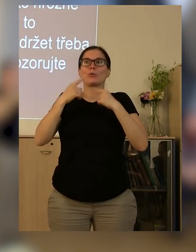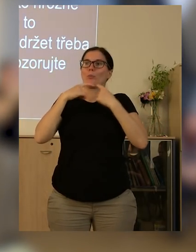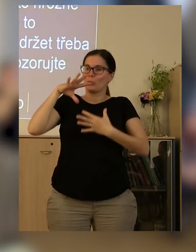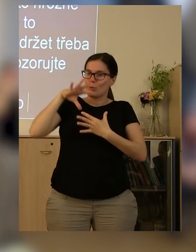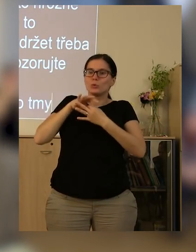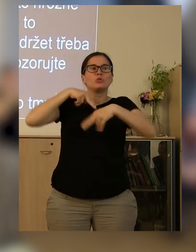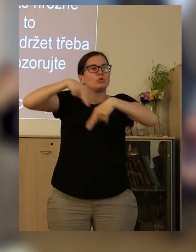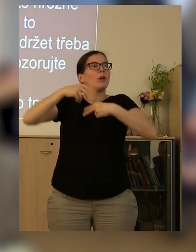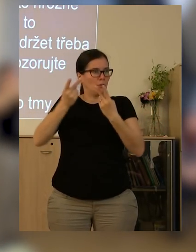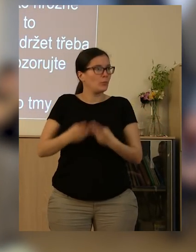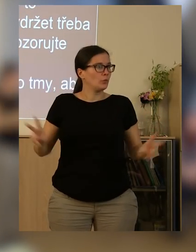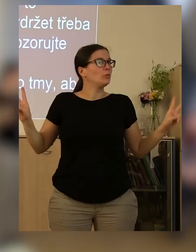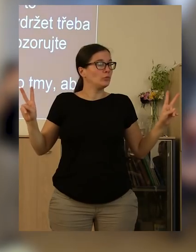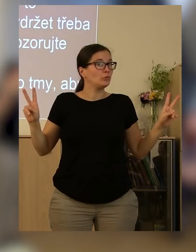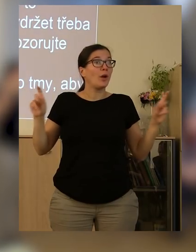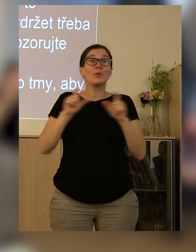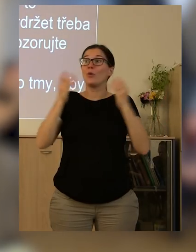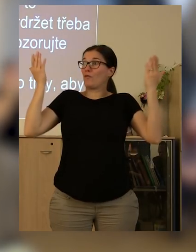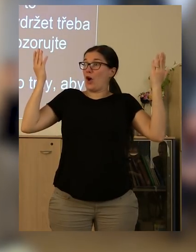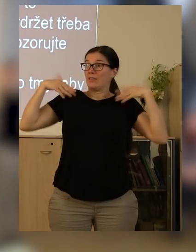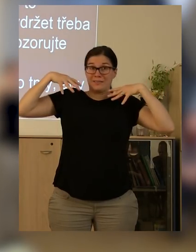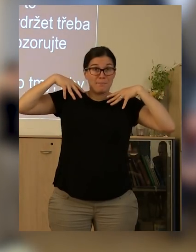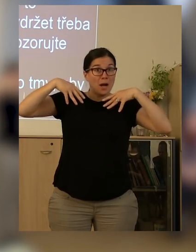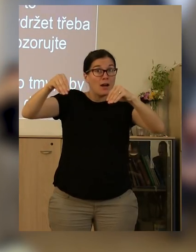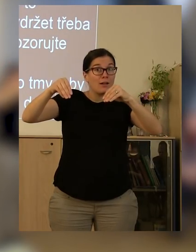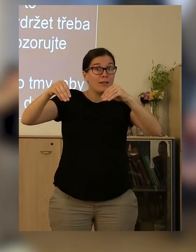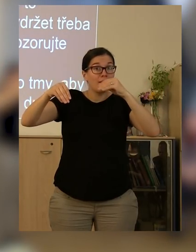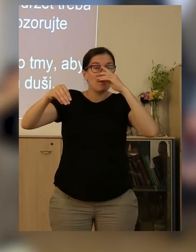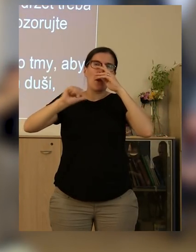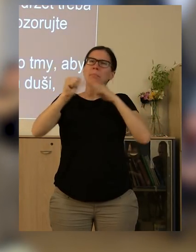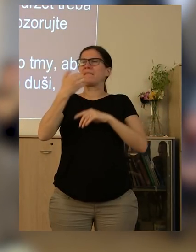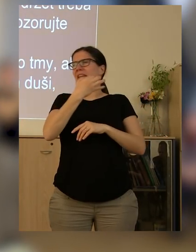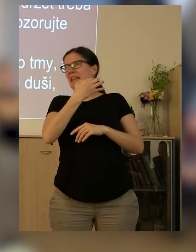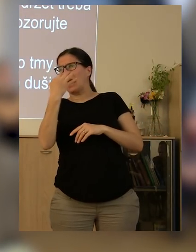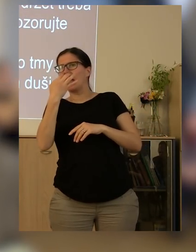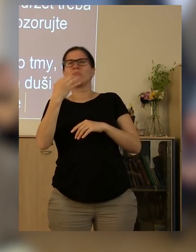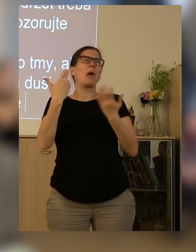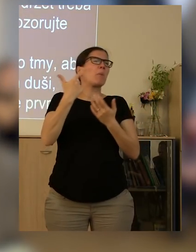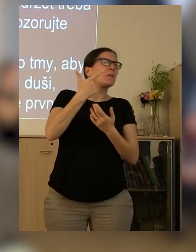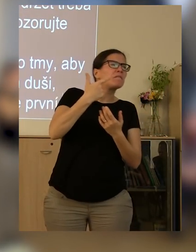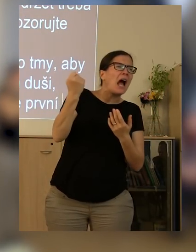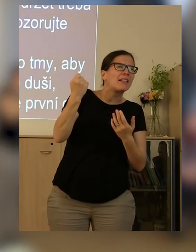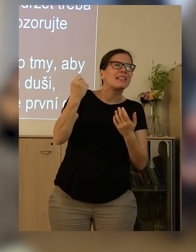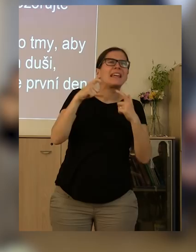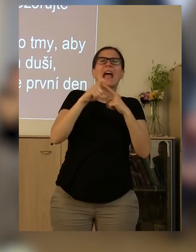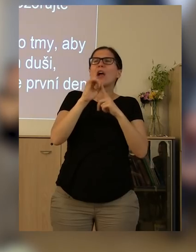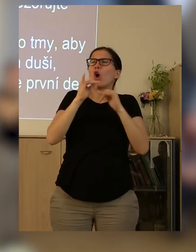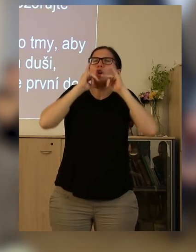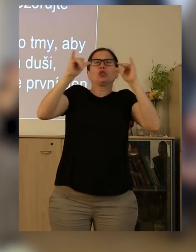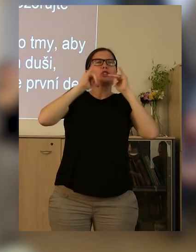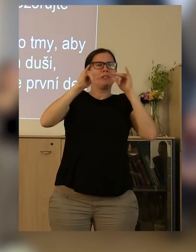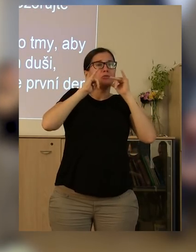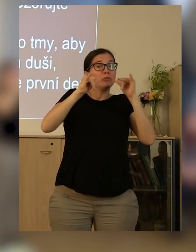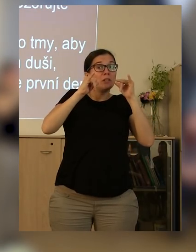duši, protože jejich ego ve tmě bude první den nebo první dva dny velmi hlasitě křičet, ale